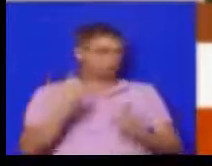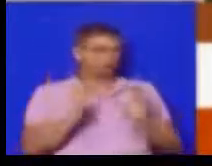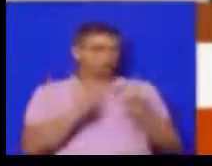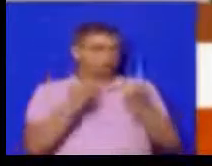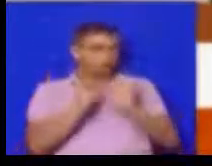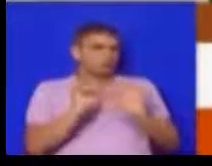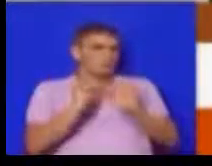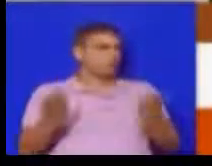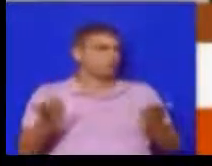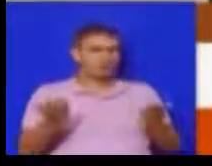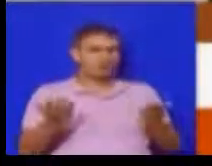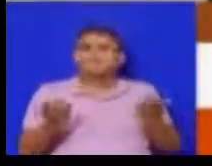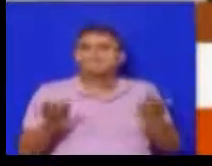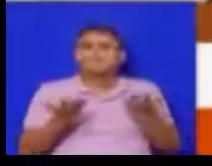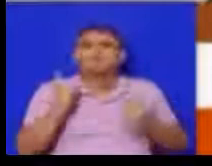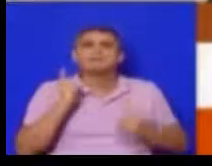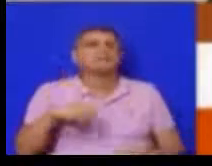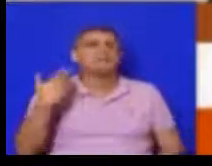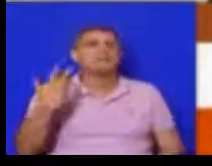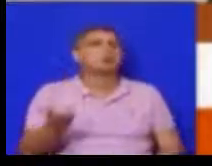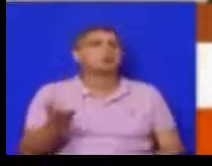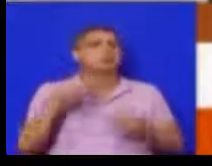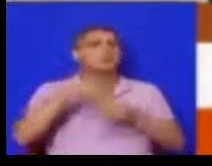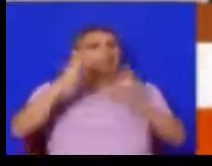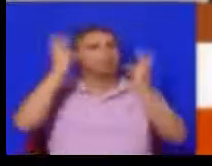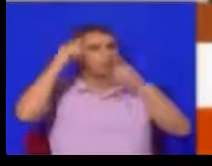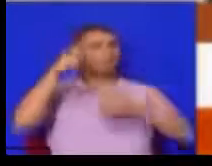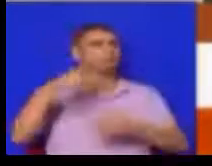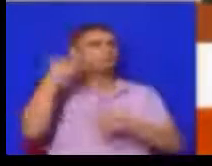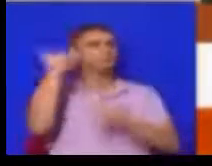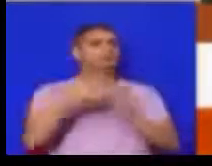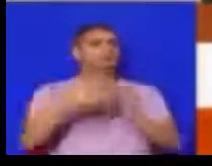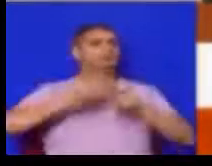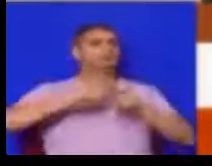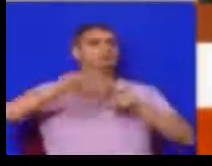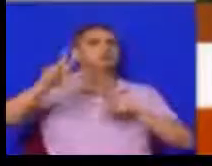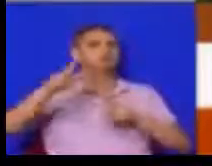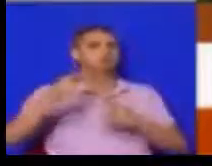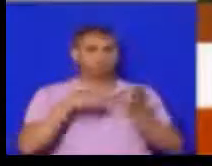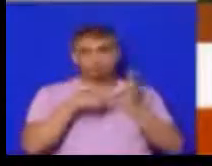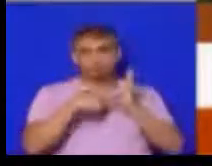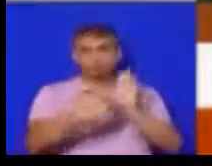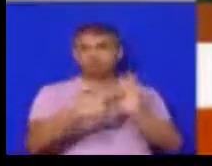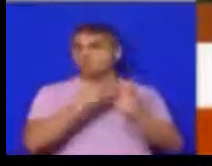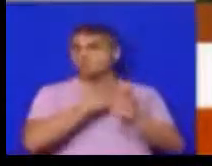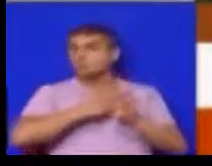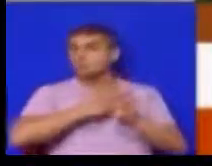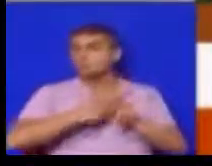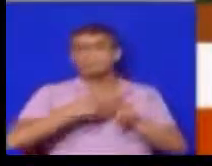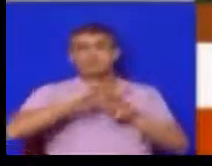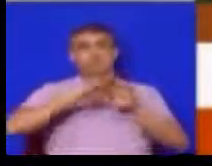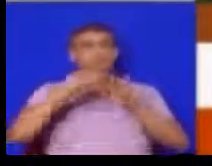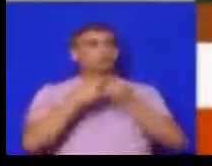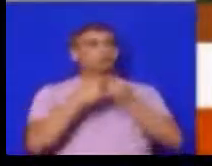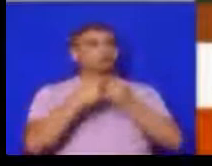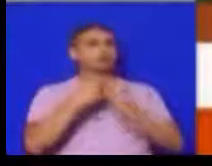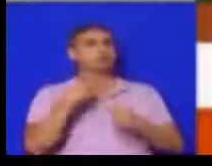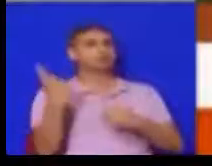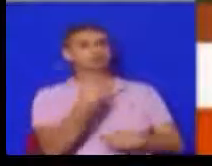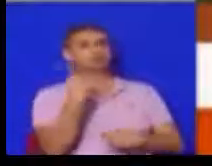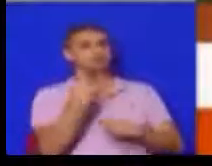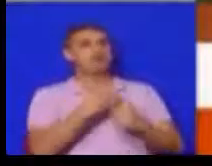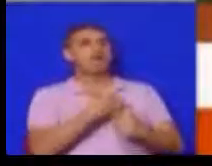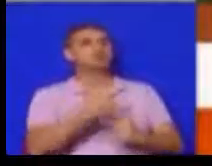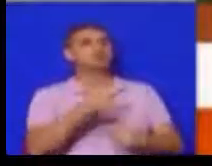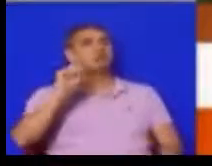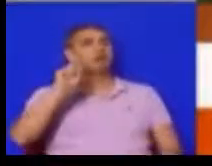ששום דבר קרה, מה צריך להיות בהסכם הזה בתום שלושת החודשים? שקיפות מלאה בכל מה שקשור להשארת אורניום באיראן?